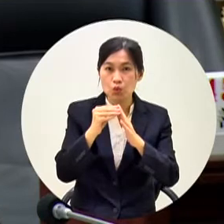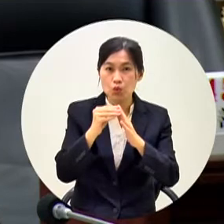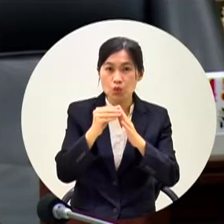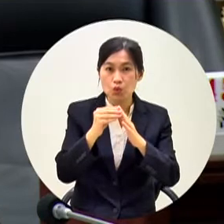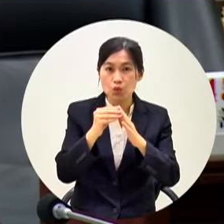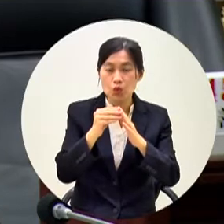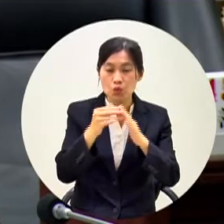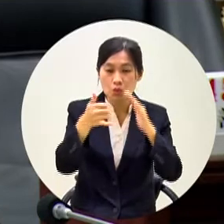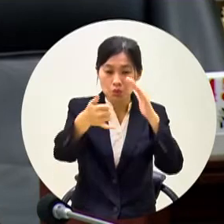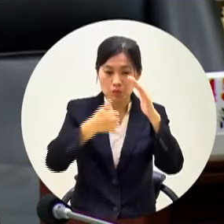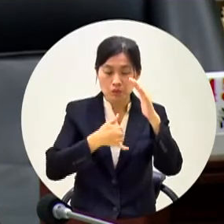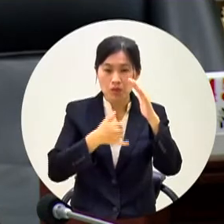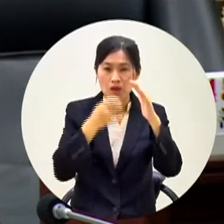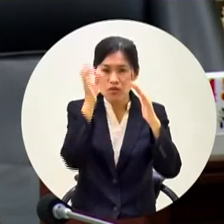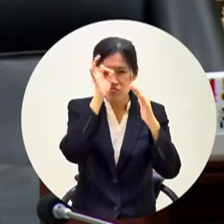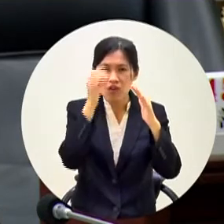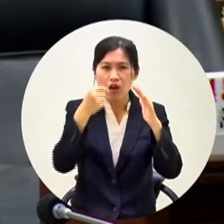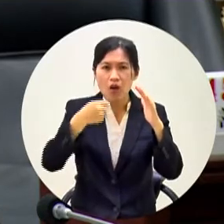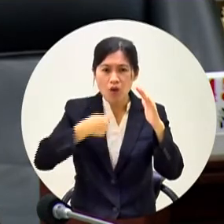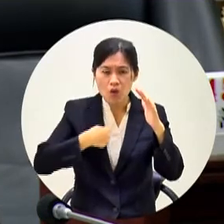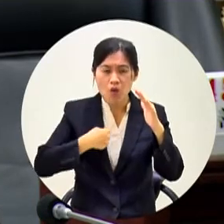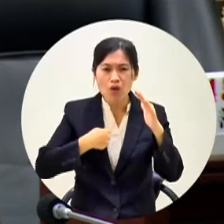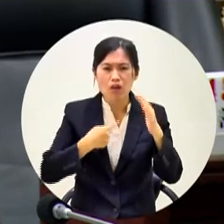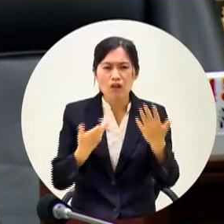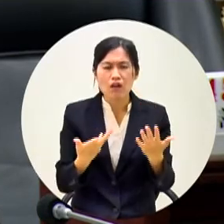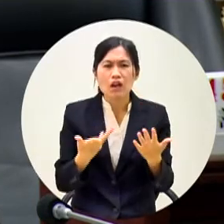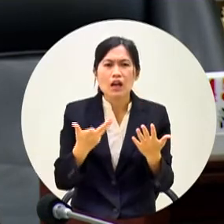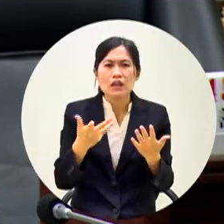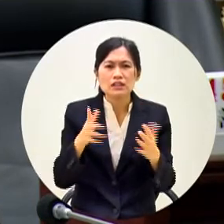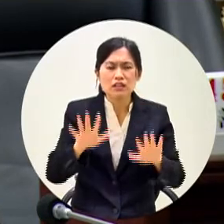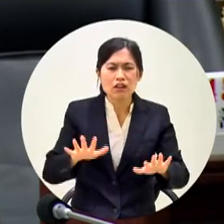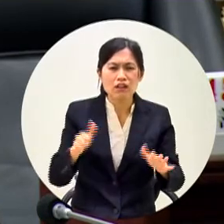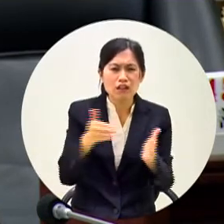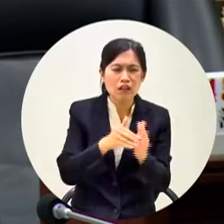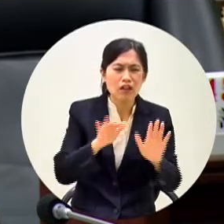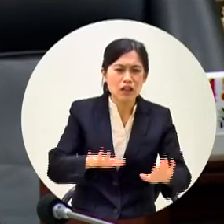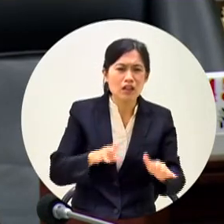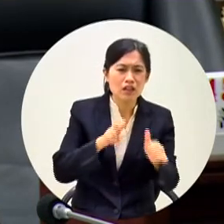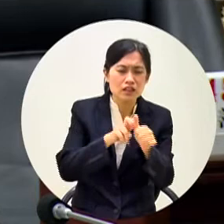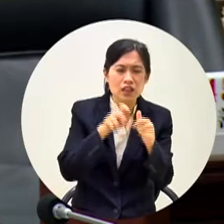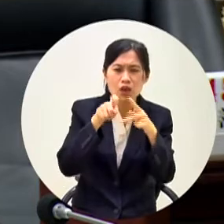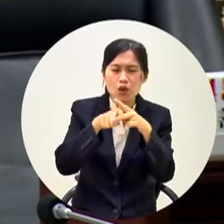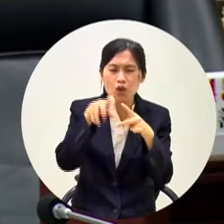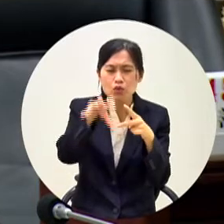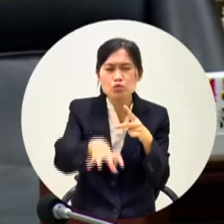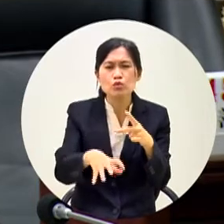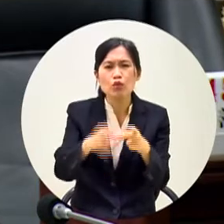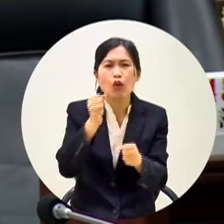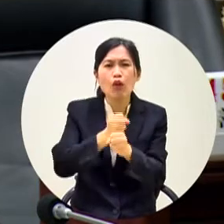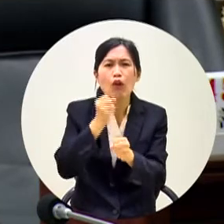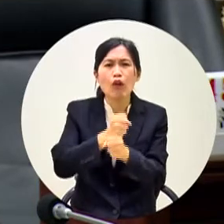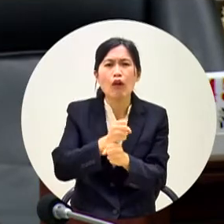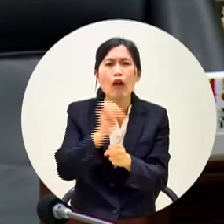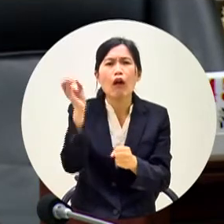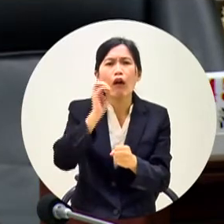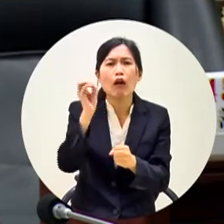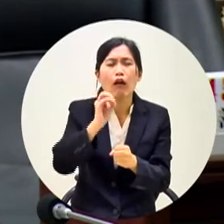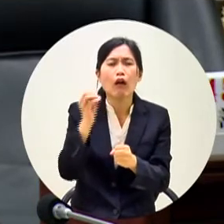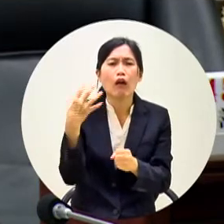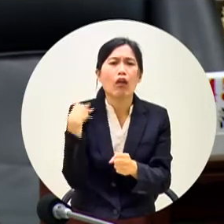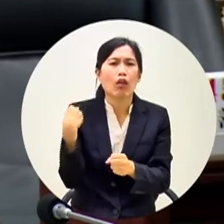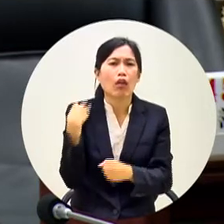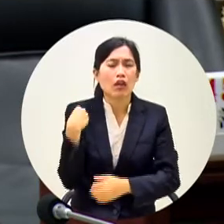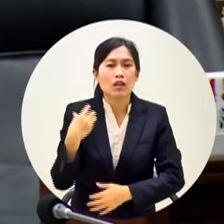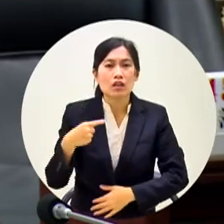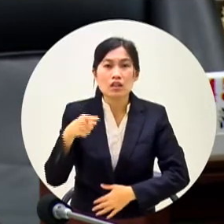讲是到你像到这安尼永康村嘛，也未讲有一个结果出来，啊是毋是这条路，是毋是